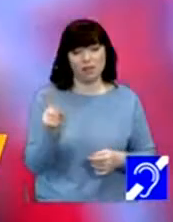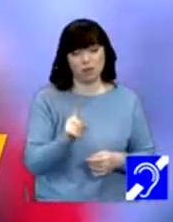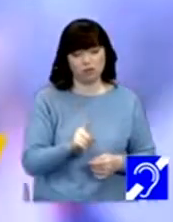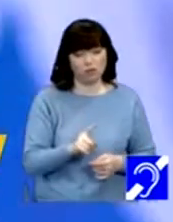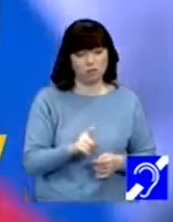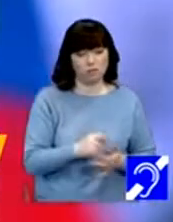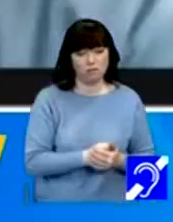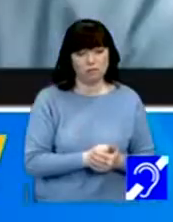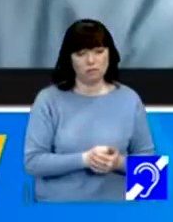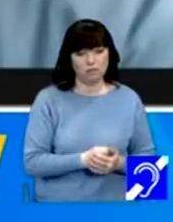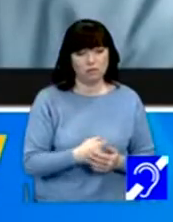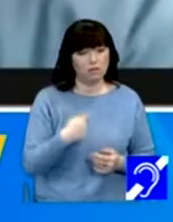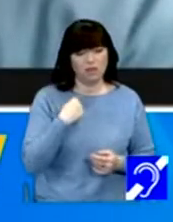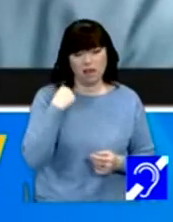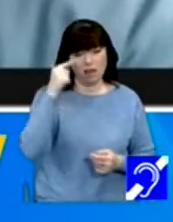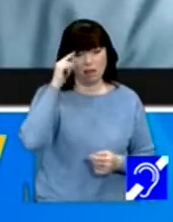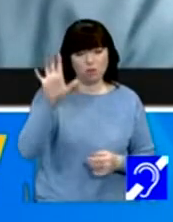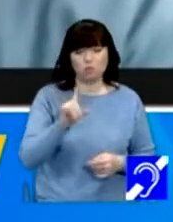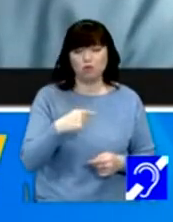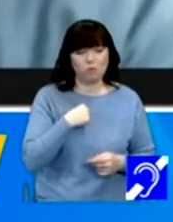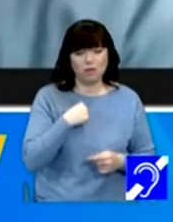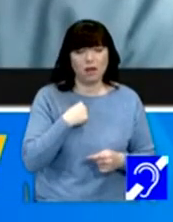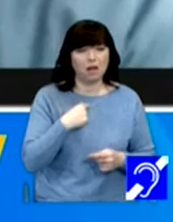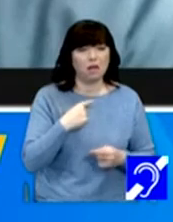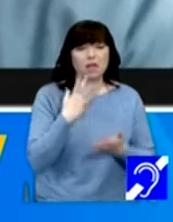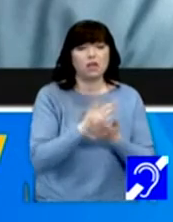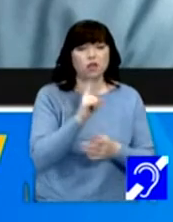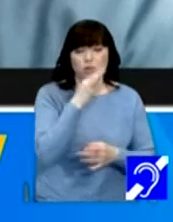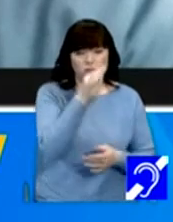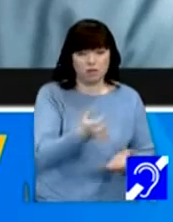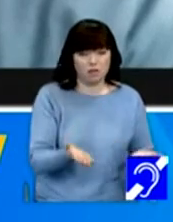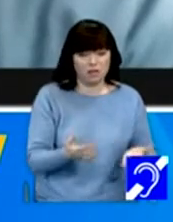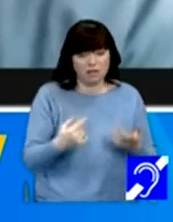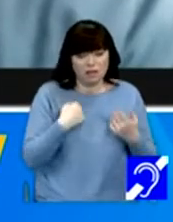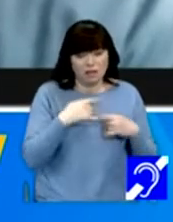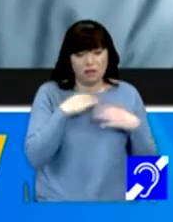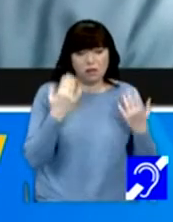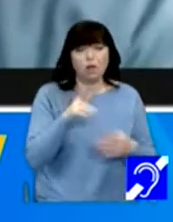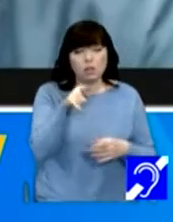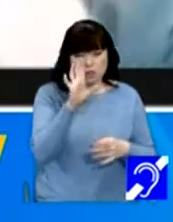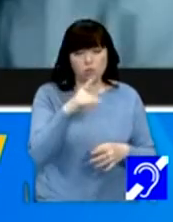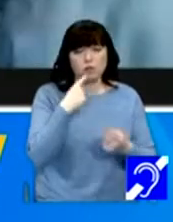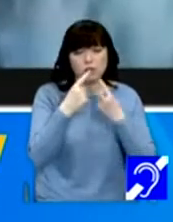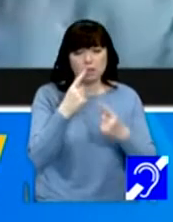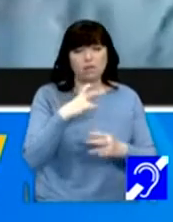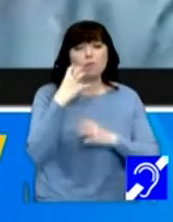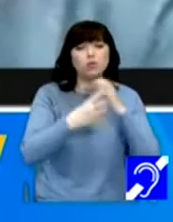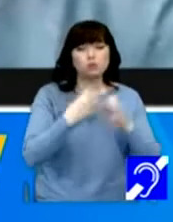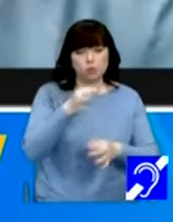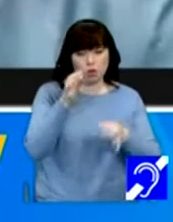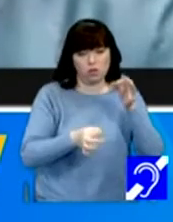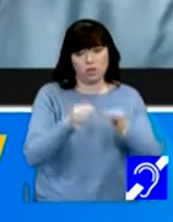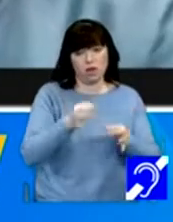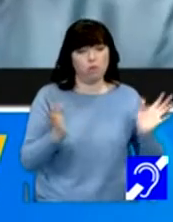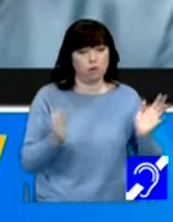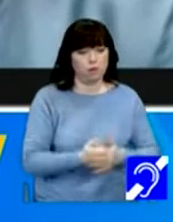fără ezitare. Я не думаю, что мне есть что ему сказать. Я думаю, что с ним будет разговаривать международный трибунал. И